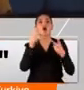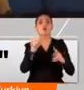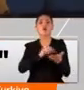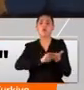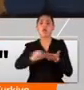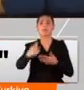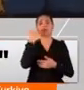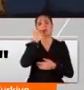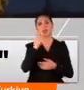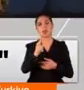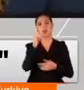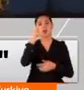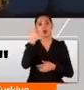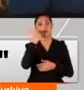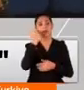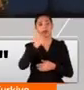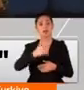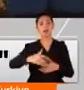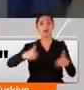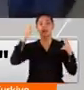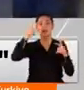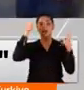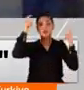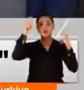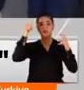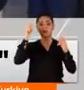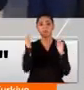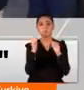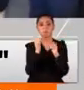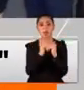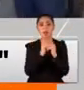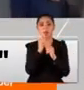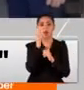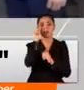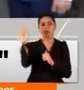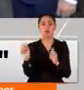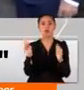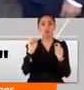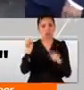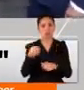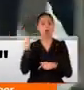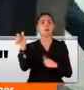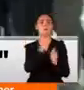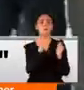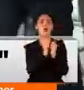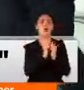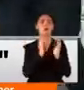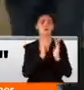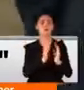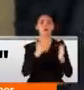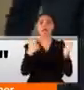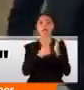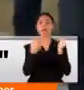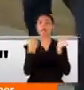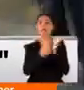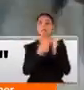yalan. Ve bu yalan terörünü bir şaklabanda bulmuşlar. Onunla beraber sürdürüyorlar. Hedefteki isim